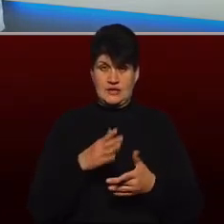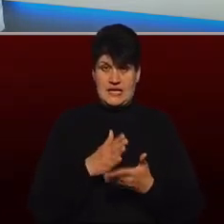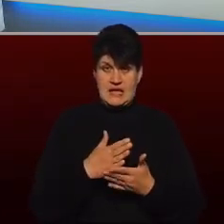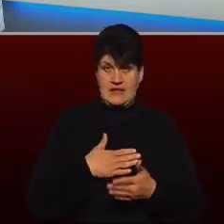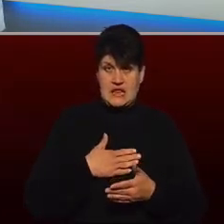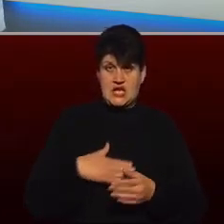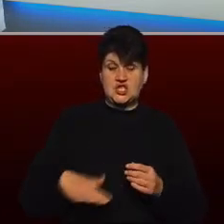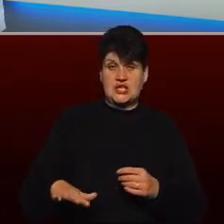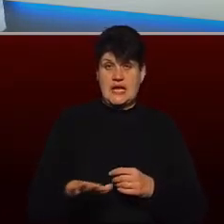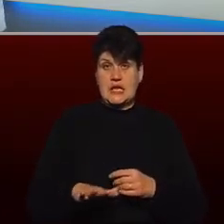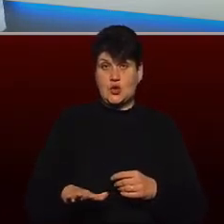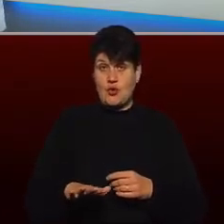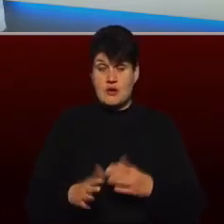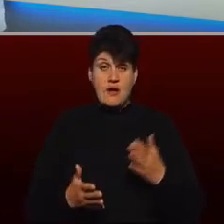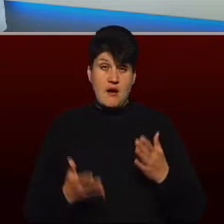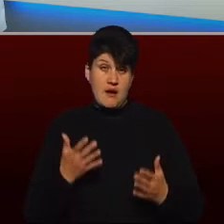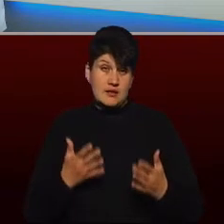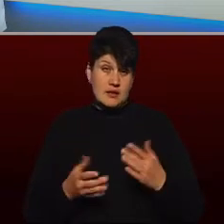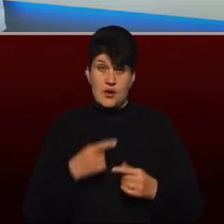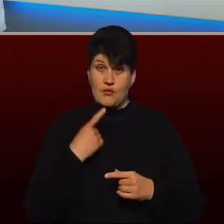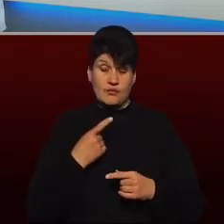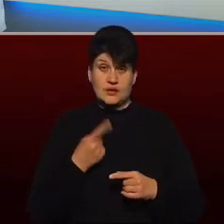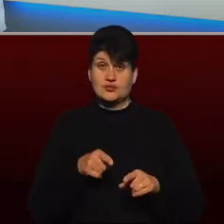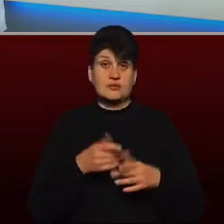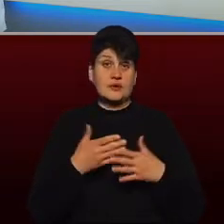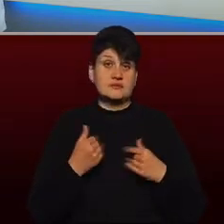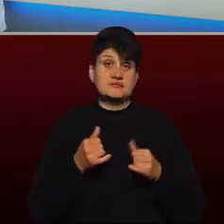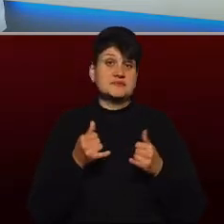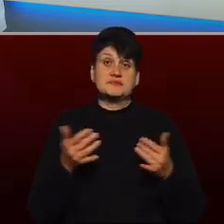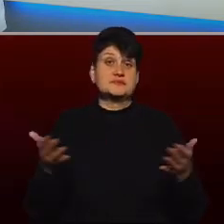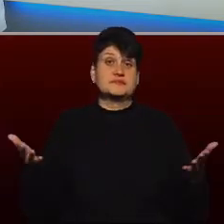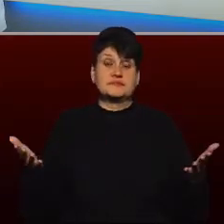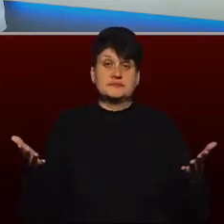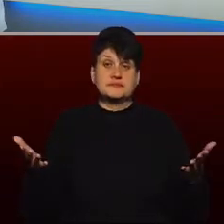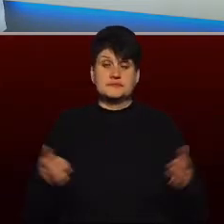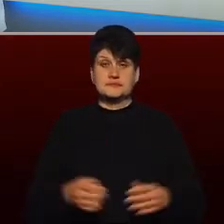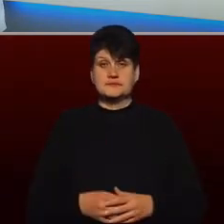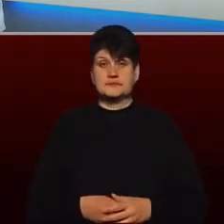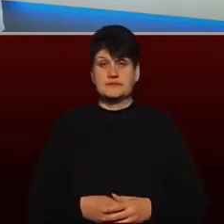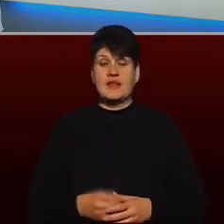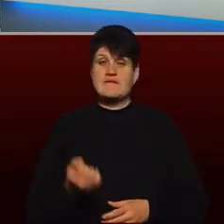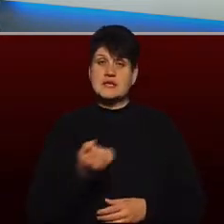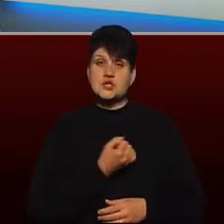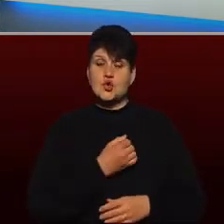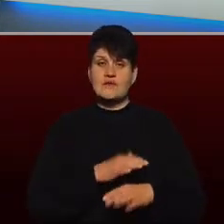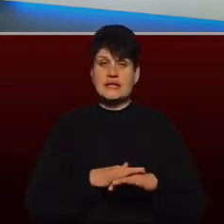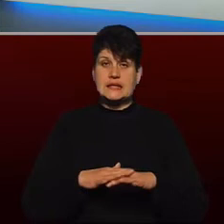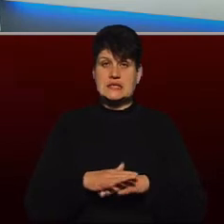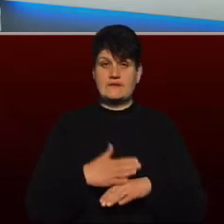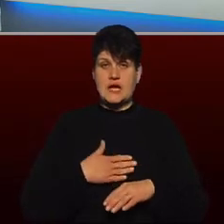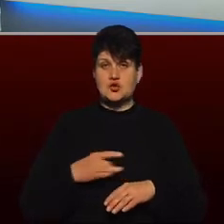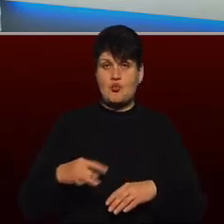території, але виключати цього абсолютно не можна. А вакциноване населення, зокрема, в нашому регіоні, якщо